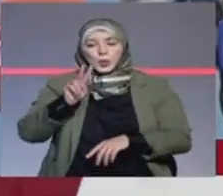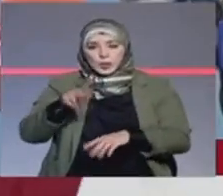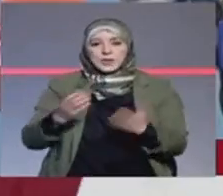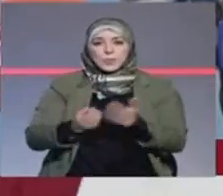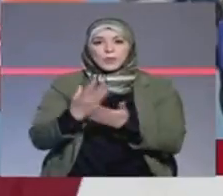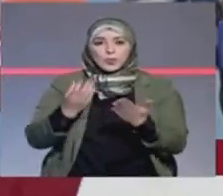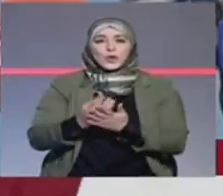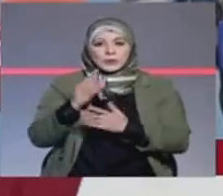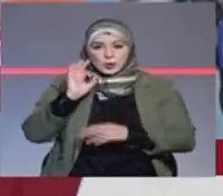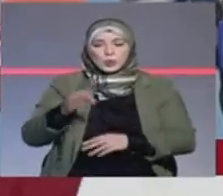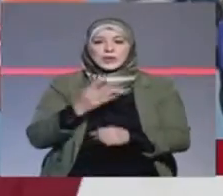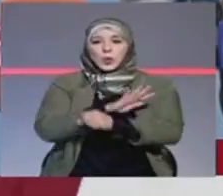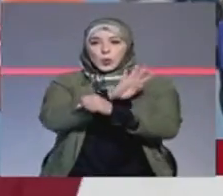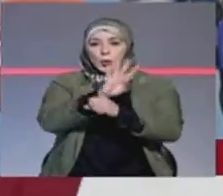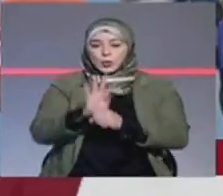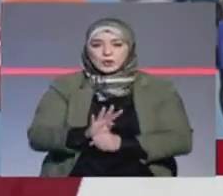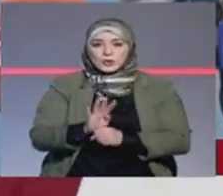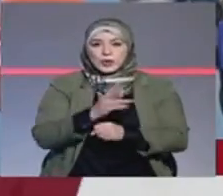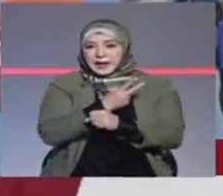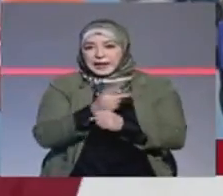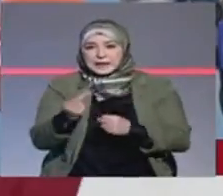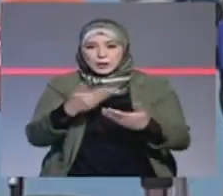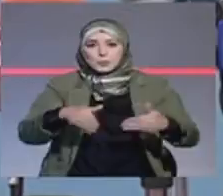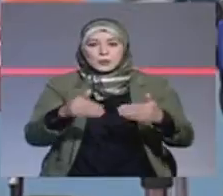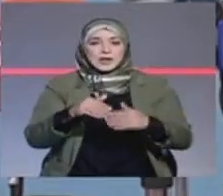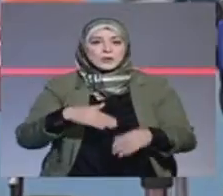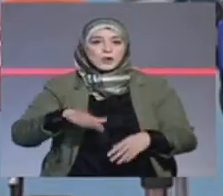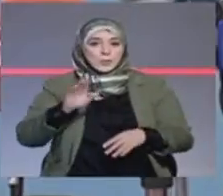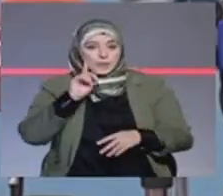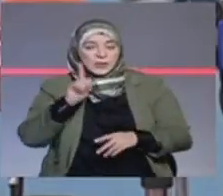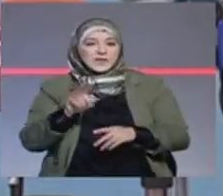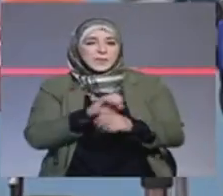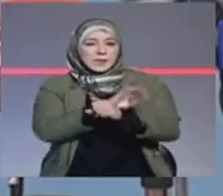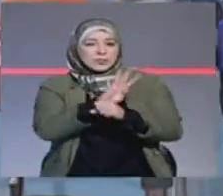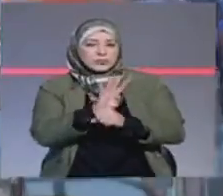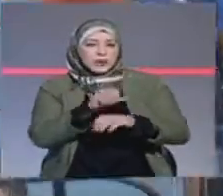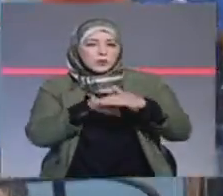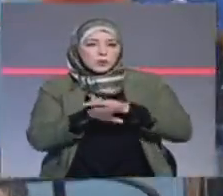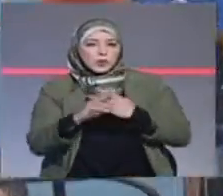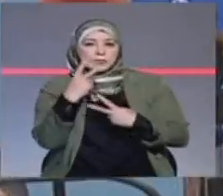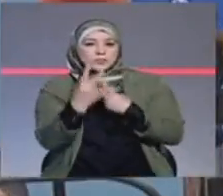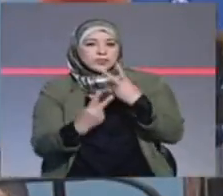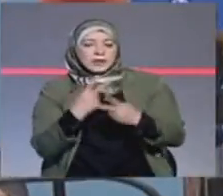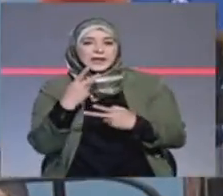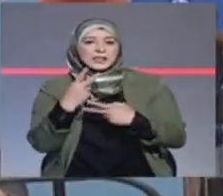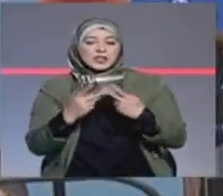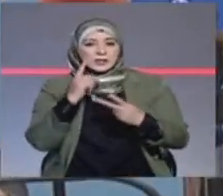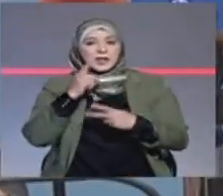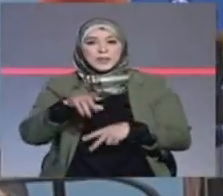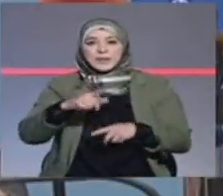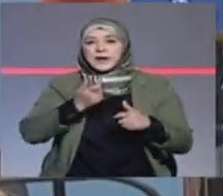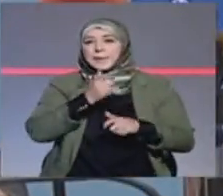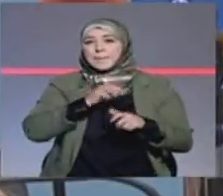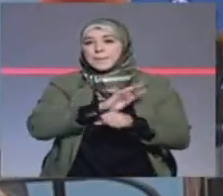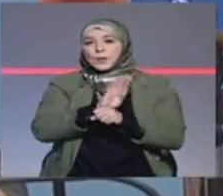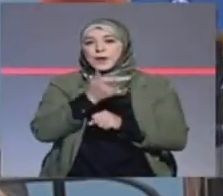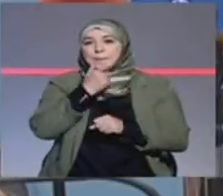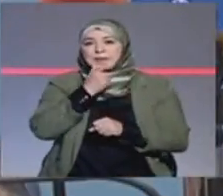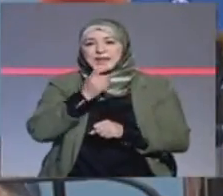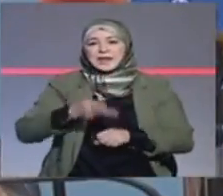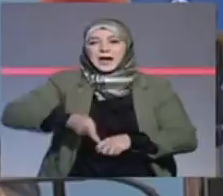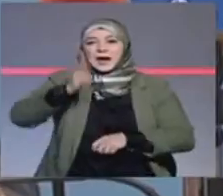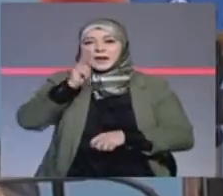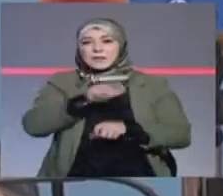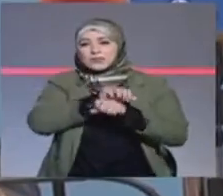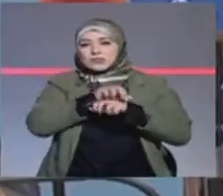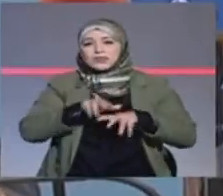المعطيات الخطورة متاع الوضع والكل دل اللي ثم نوع من السلالات ممكن تغير. السلالة البريطانية هي اللي تاغي على كل السلالات.